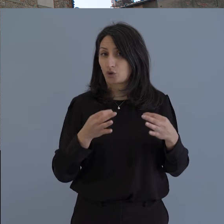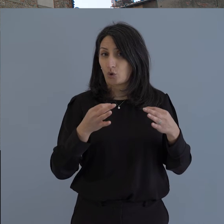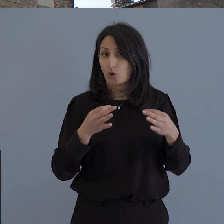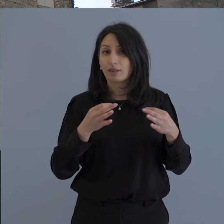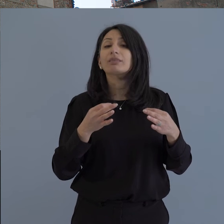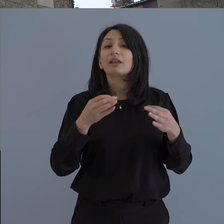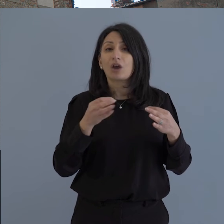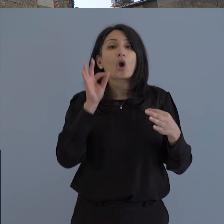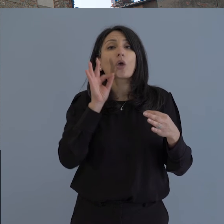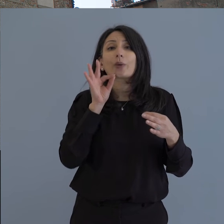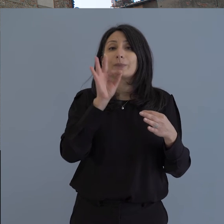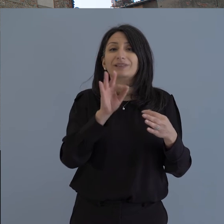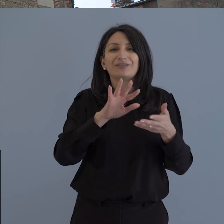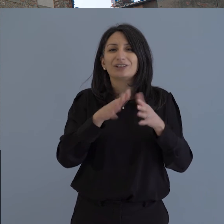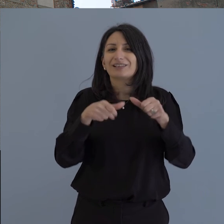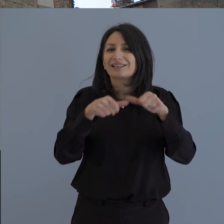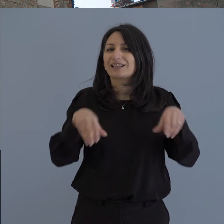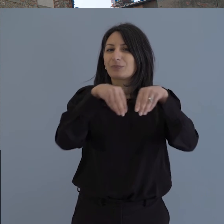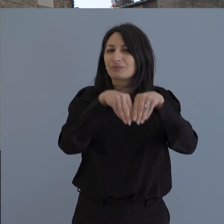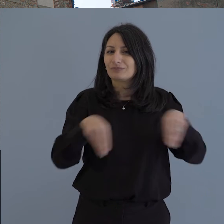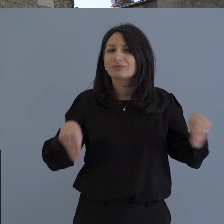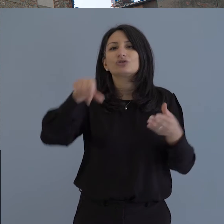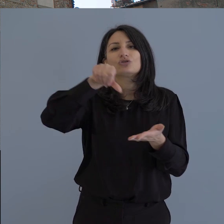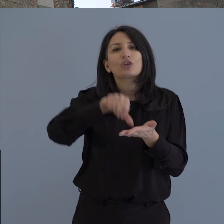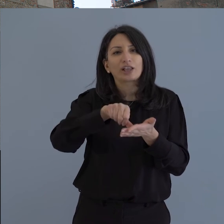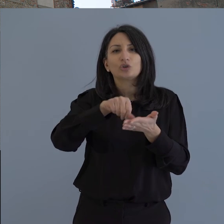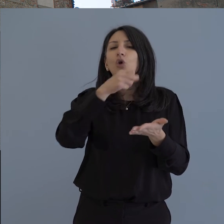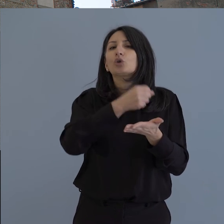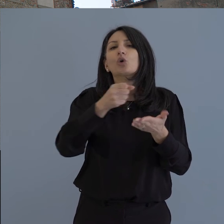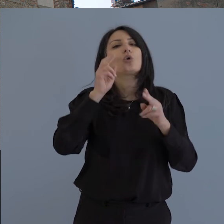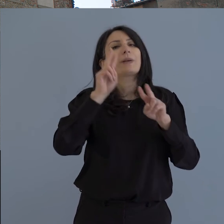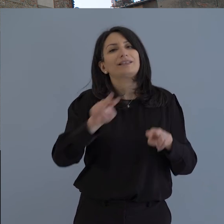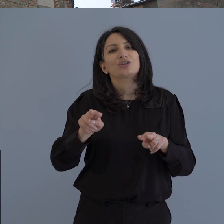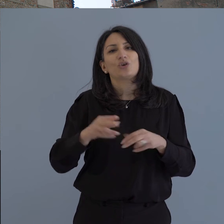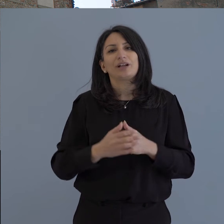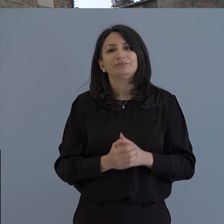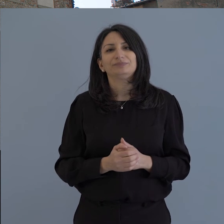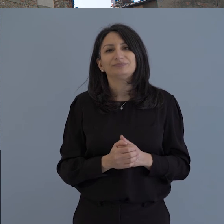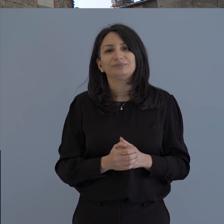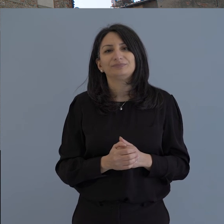ristrutturazione per destinarlo a sede museale e centro di documentazione.